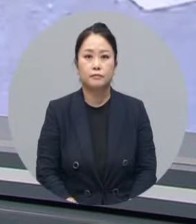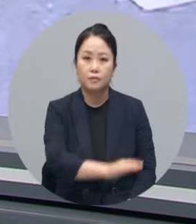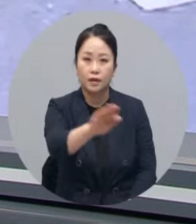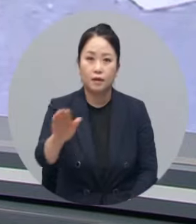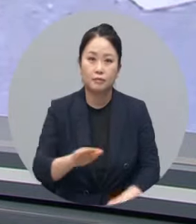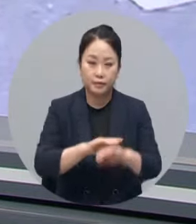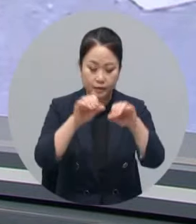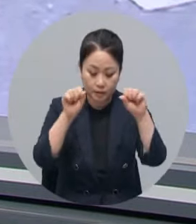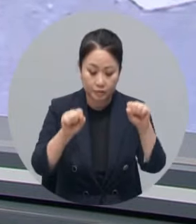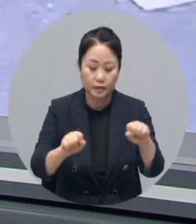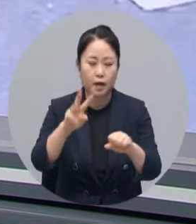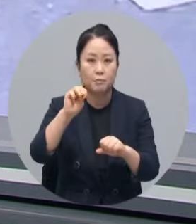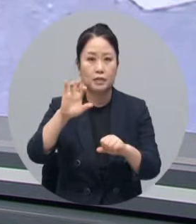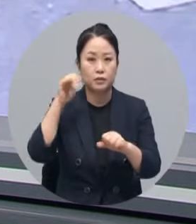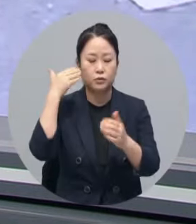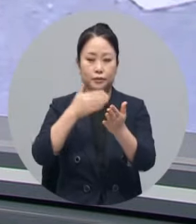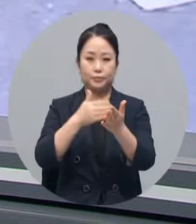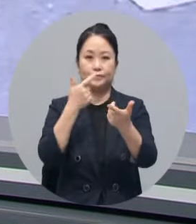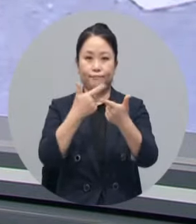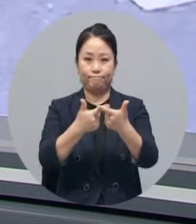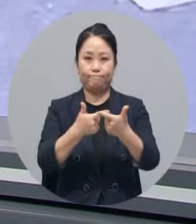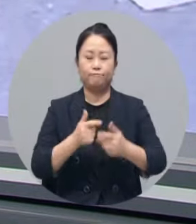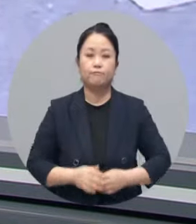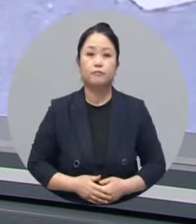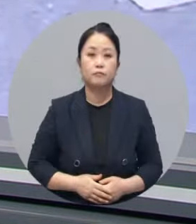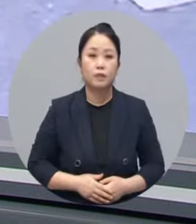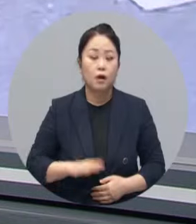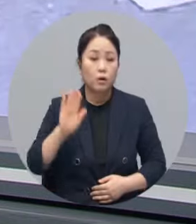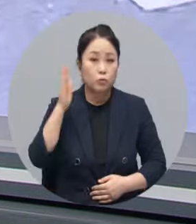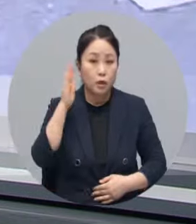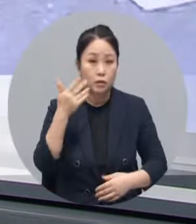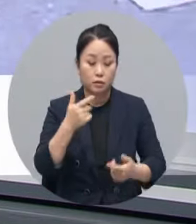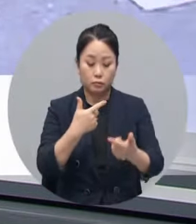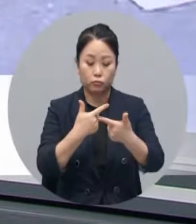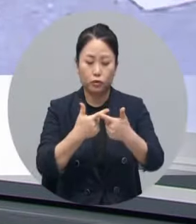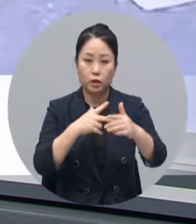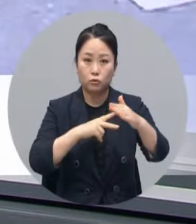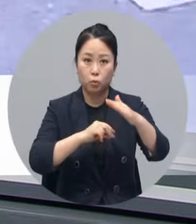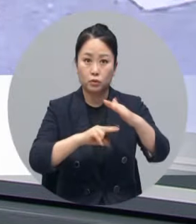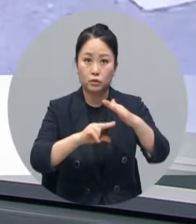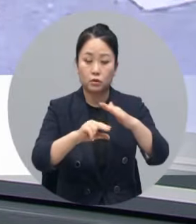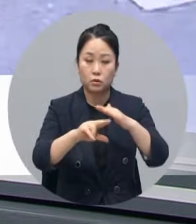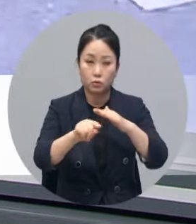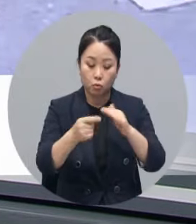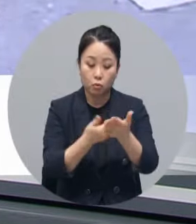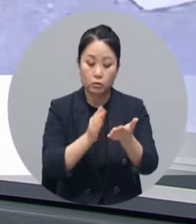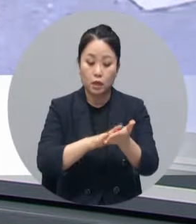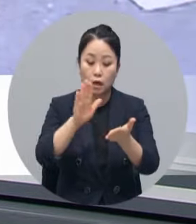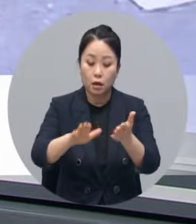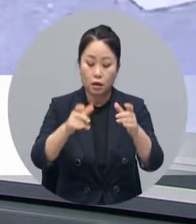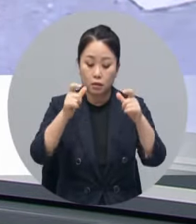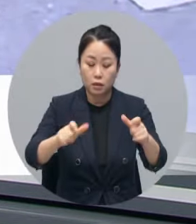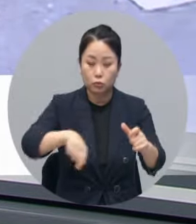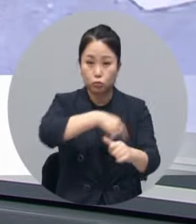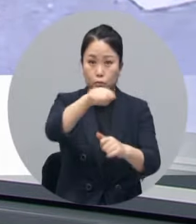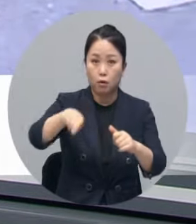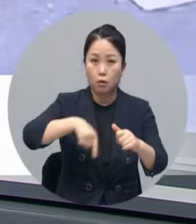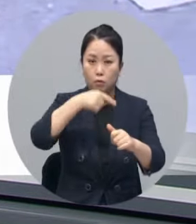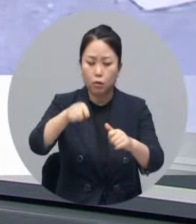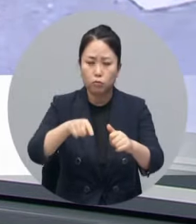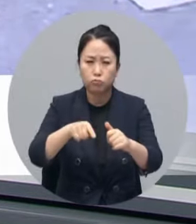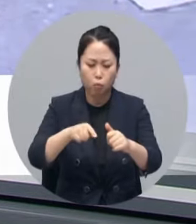네, 시청자 여러분 안녕하십니까. MBC 뉴스데스크 부산입니다. 최근 부산 도시철도 공사 현장 주변에서 이유를 알 수 없는